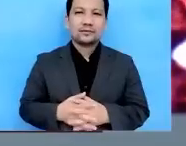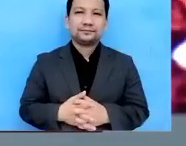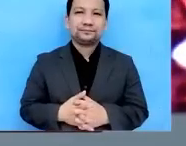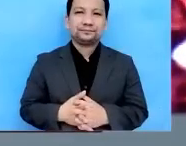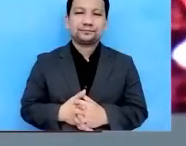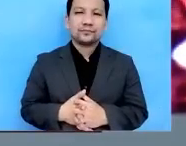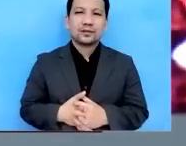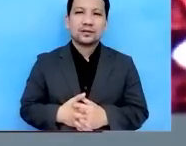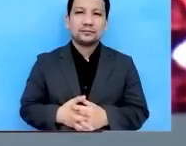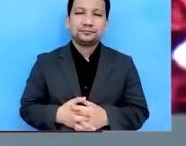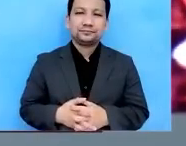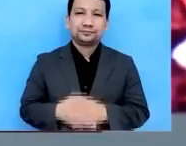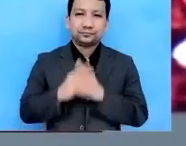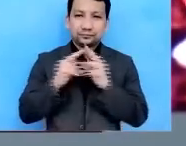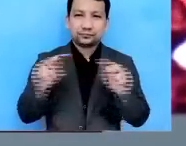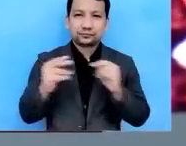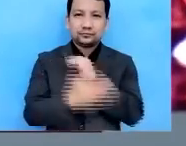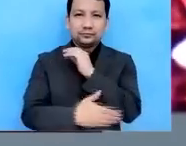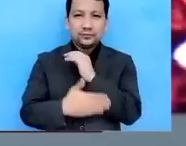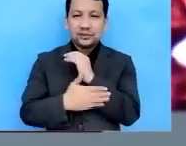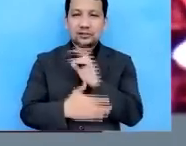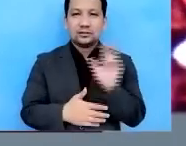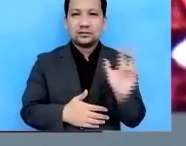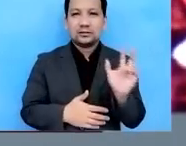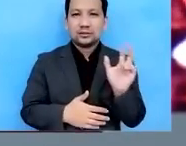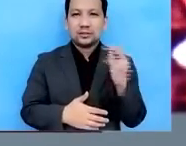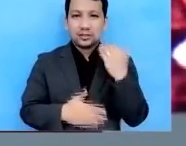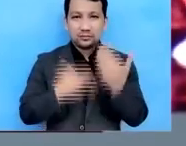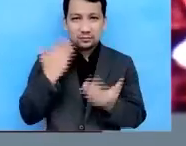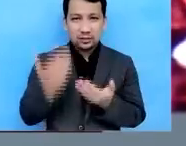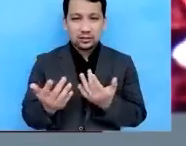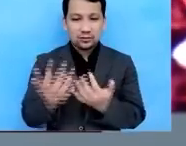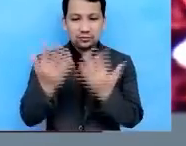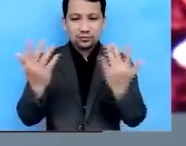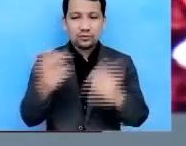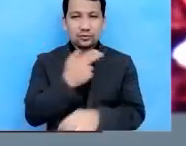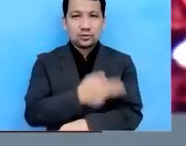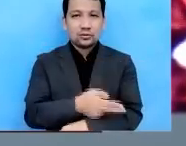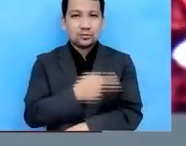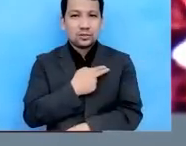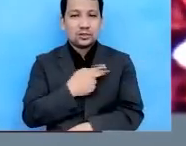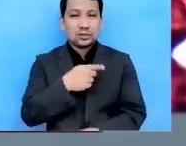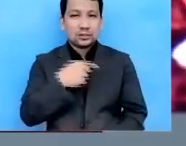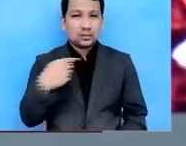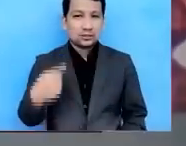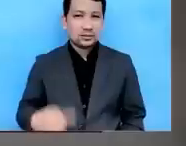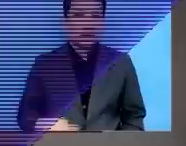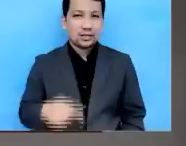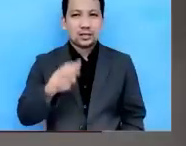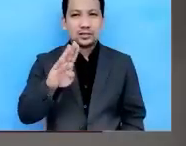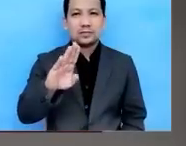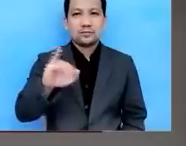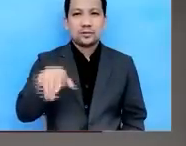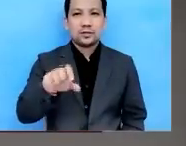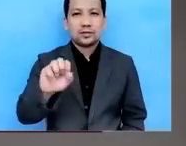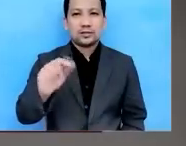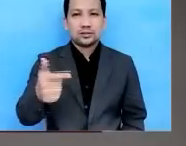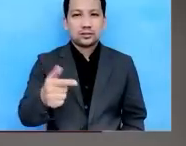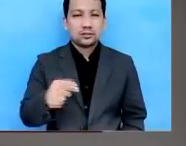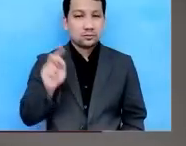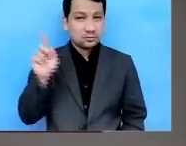Sa frontline news abroad, halos 30 ang patay sa sunog sa isang ospital sa Beijing, China. Sa videong ito, makikita ang